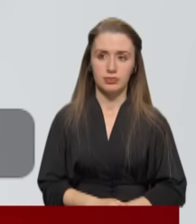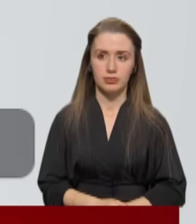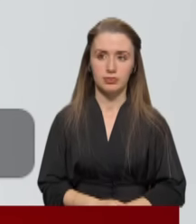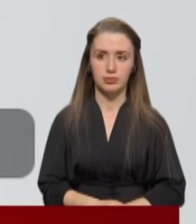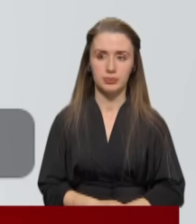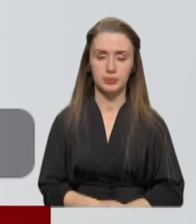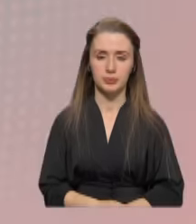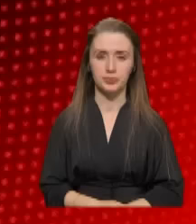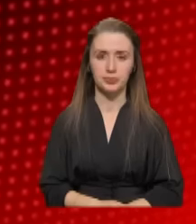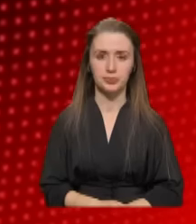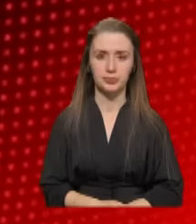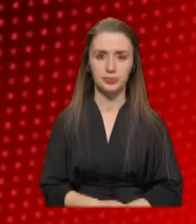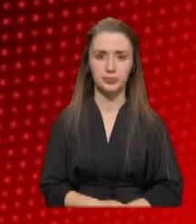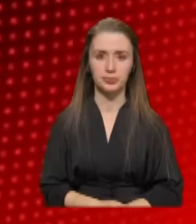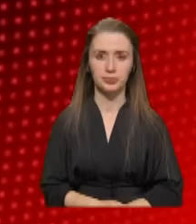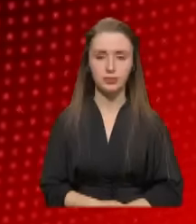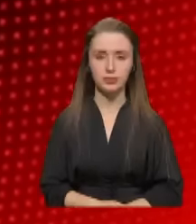umuyorum.